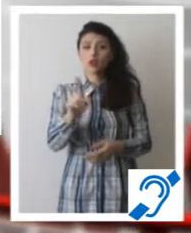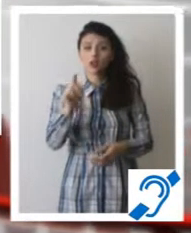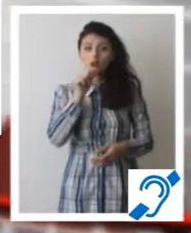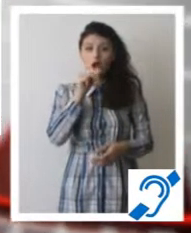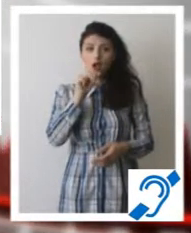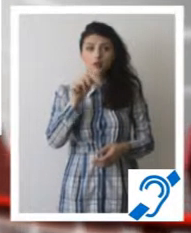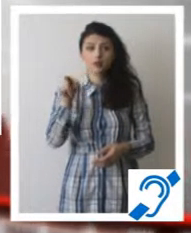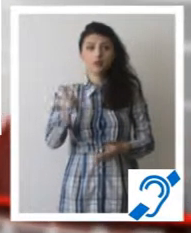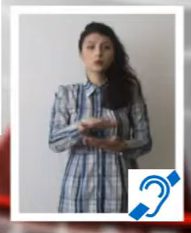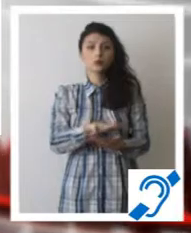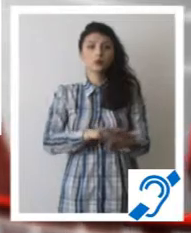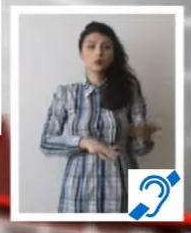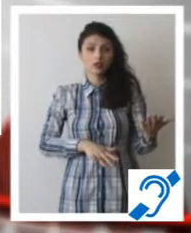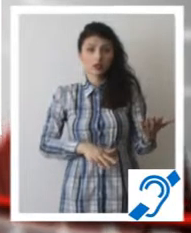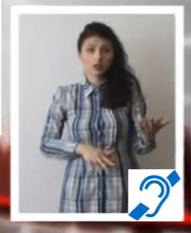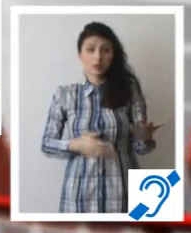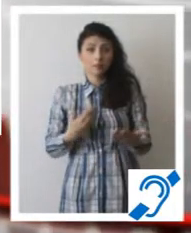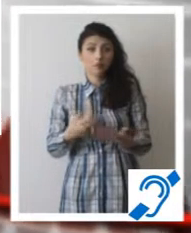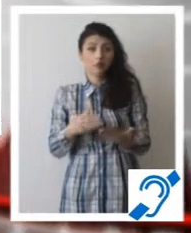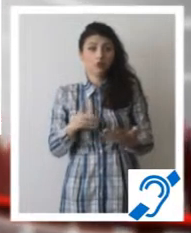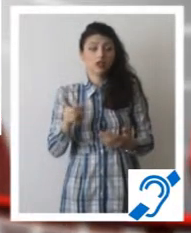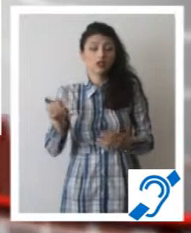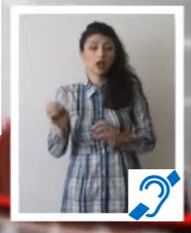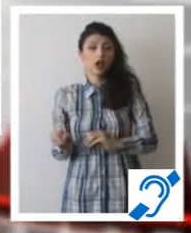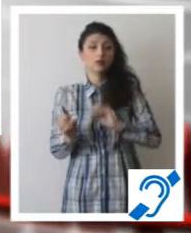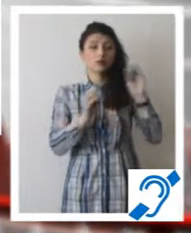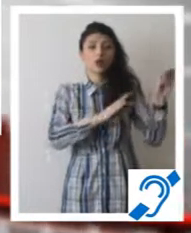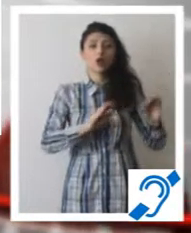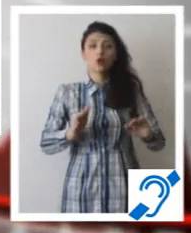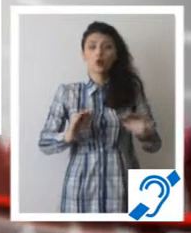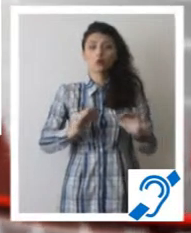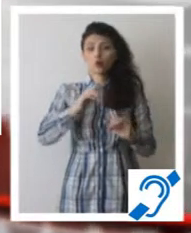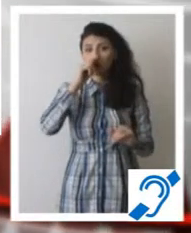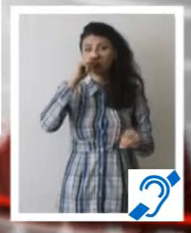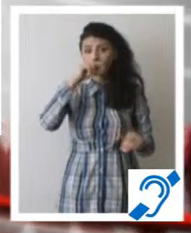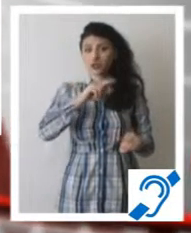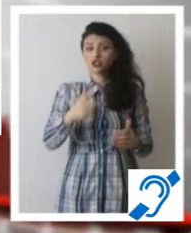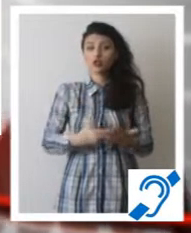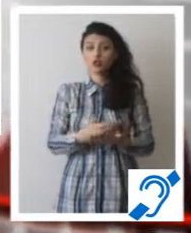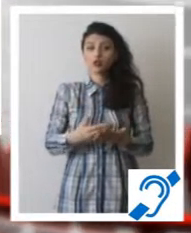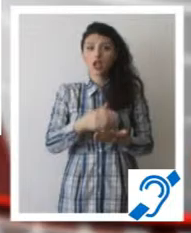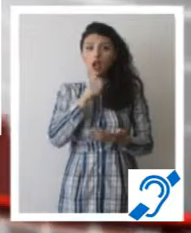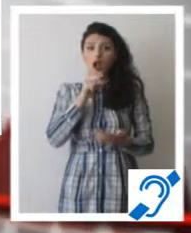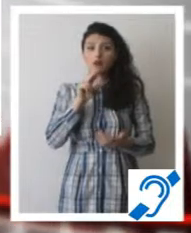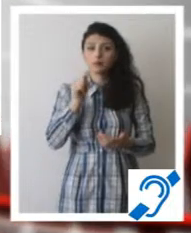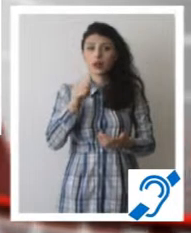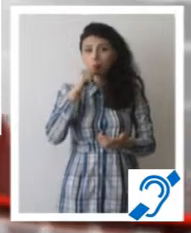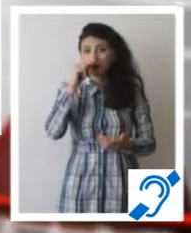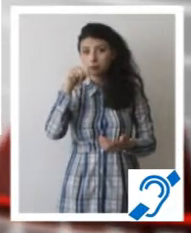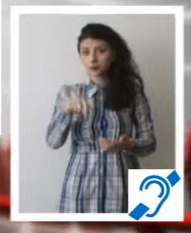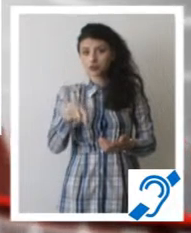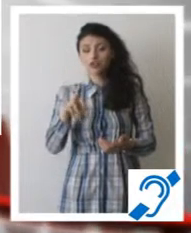niciodată această apă, deoarece el s-a mutat cu copilul în Pitești și folosește apa din rețeaua